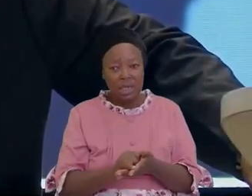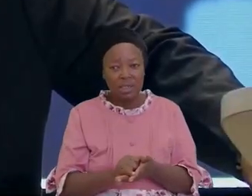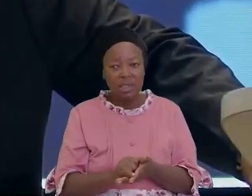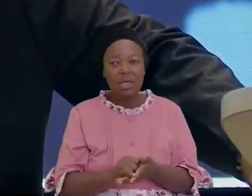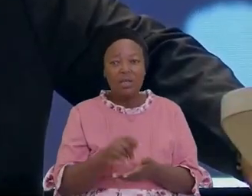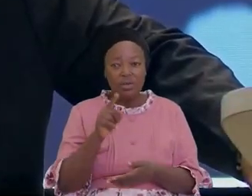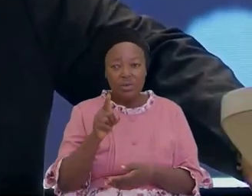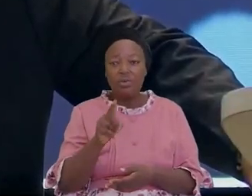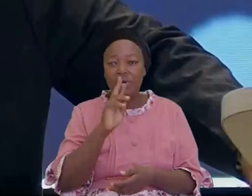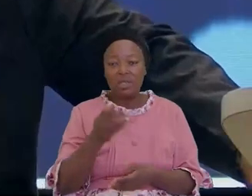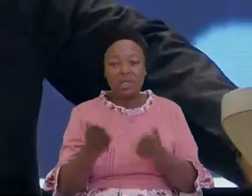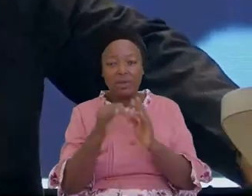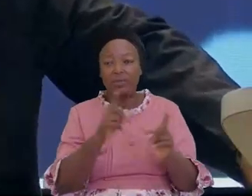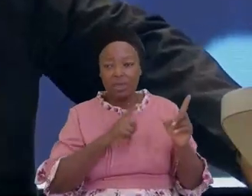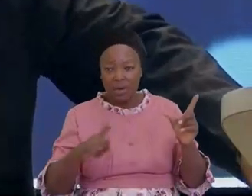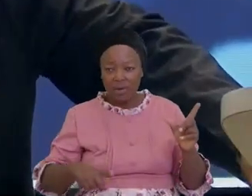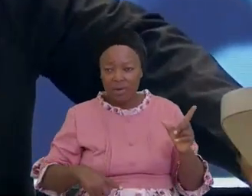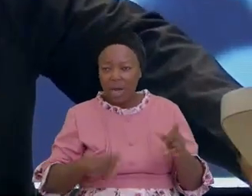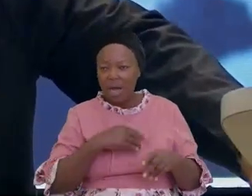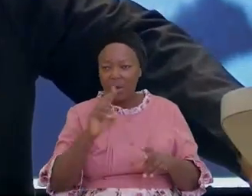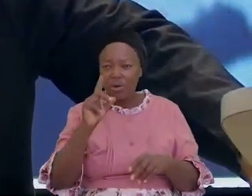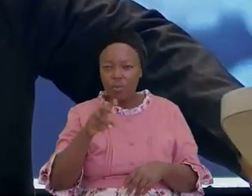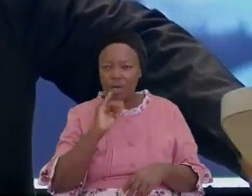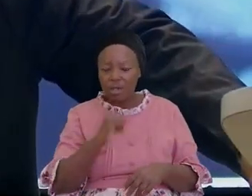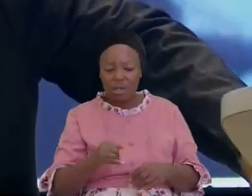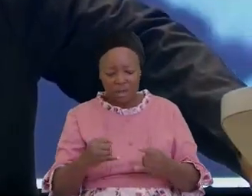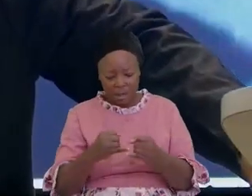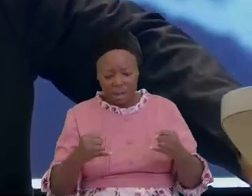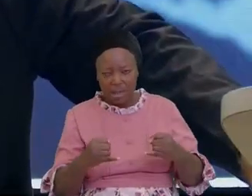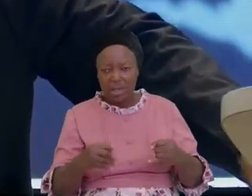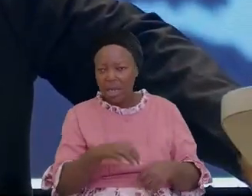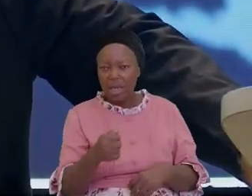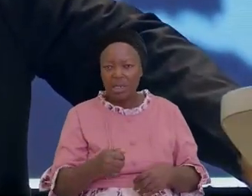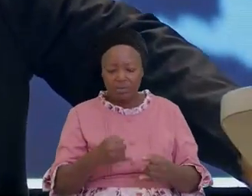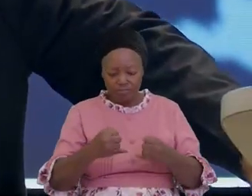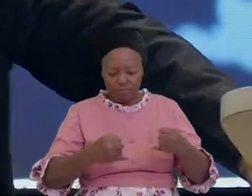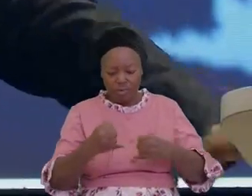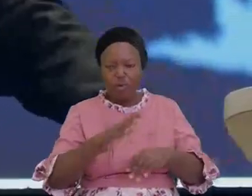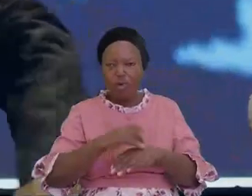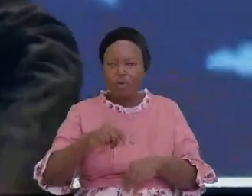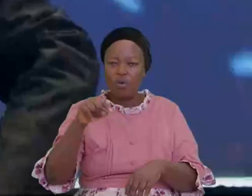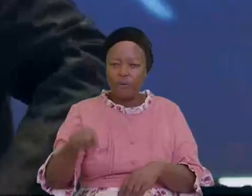Et nous sommes des serviteurs de Dieu et personne n'attache une corde à ton pied.